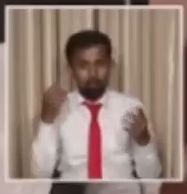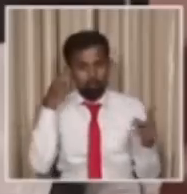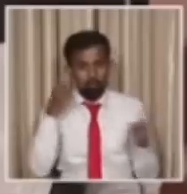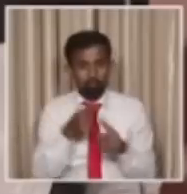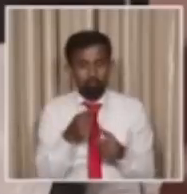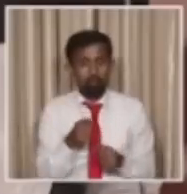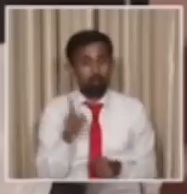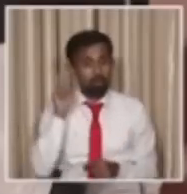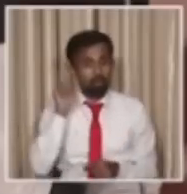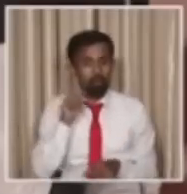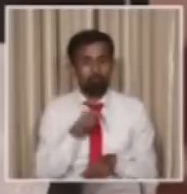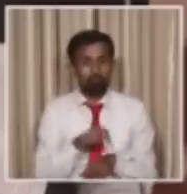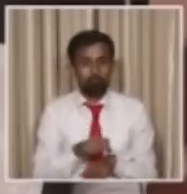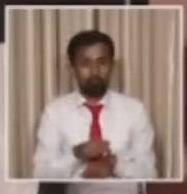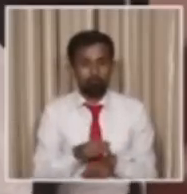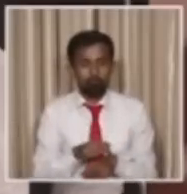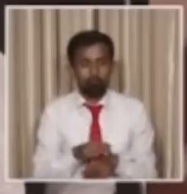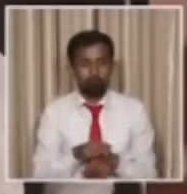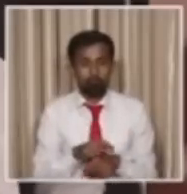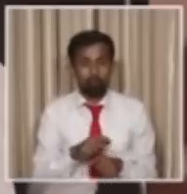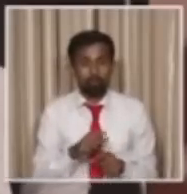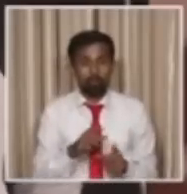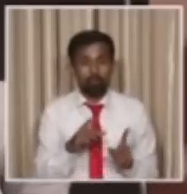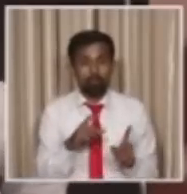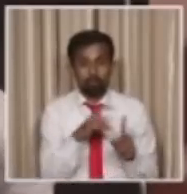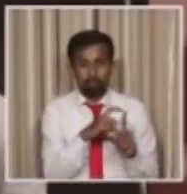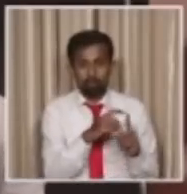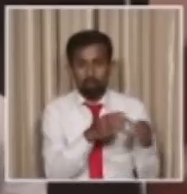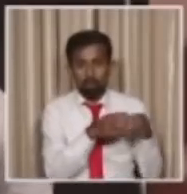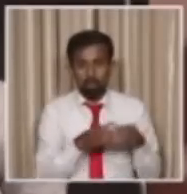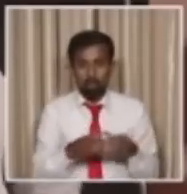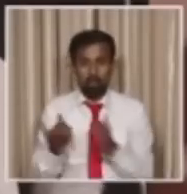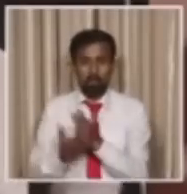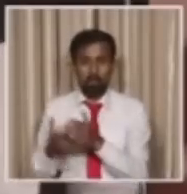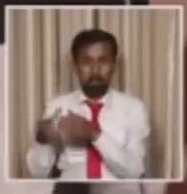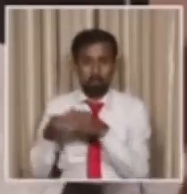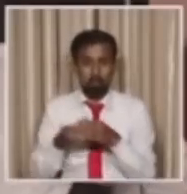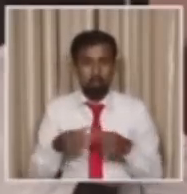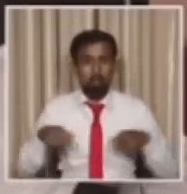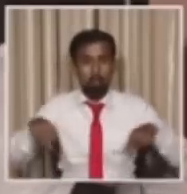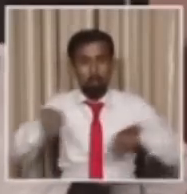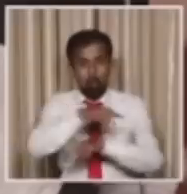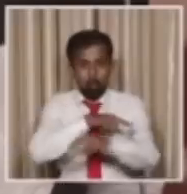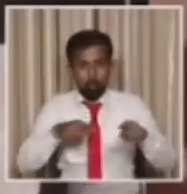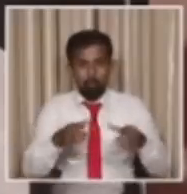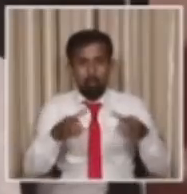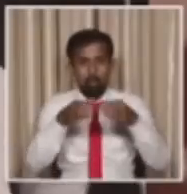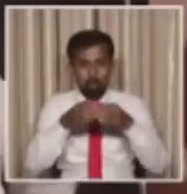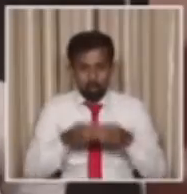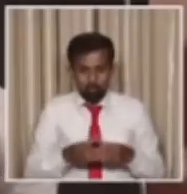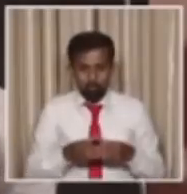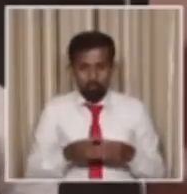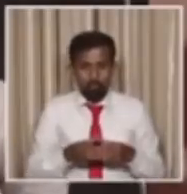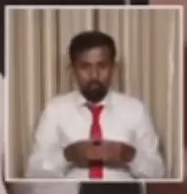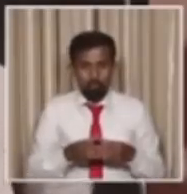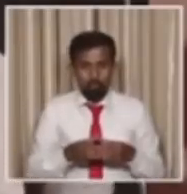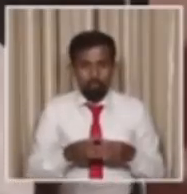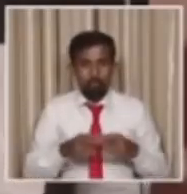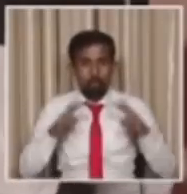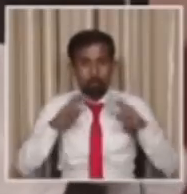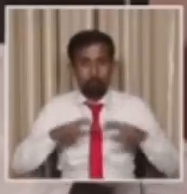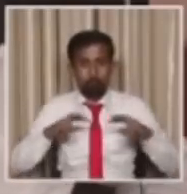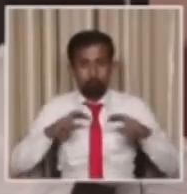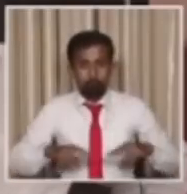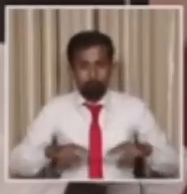කියන්නේ ඒ වෙලාවේ ඩිමොක්‍රට්ස්ලයි රිපබ්ලිකන්ස්ලයි ඔක්කොම එකට එකතු වෙලා ඒ ඉන්වෙස්ටිගේෂන්